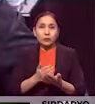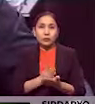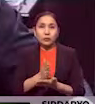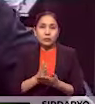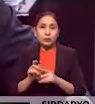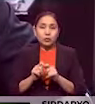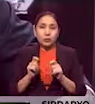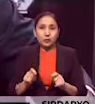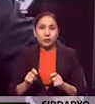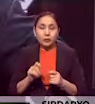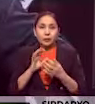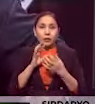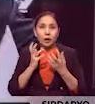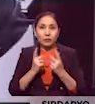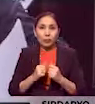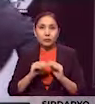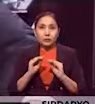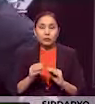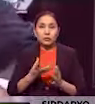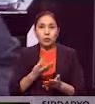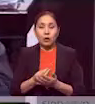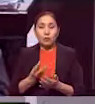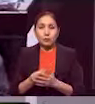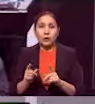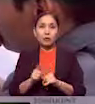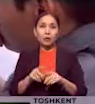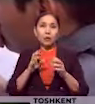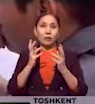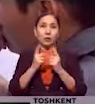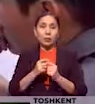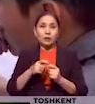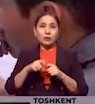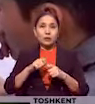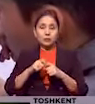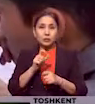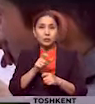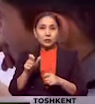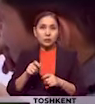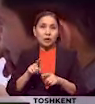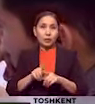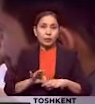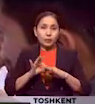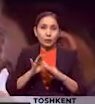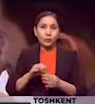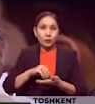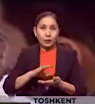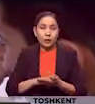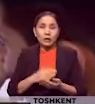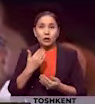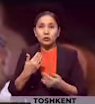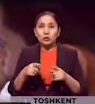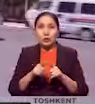tarmağı joriy etilishini avtomatlaştırılgan to'lov tizimi ve avtomatlaştırılgan dispetcher xizmatining yo'lga qo'yilishi belgilangan.